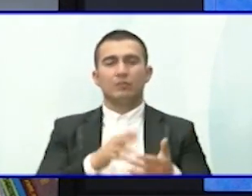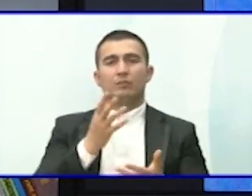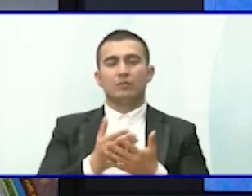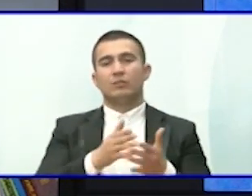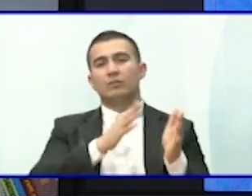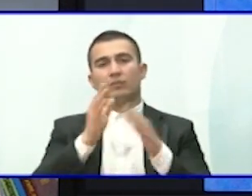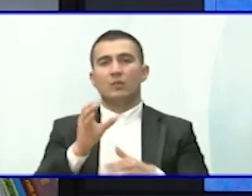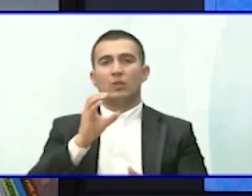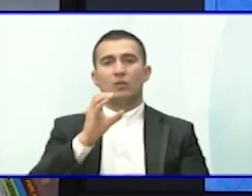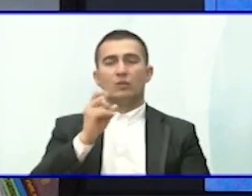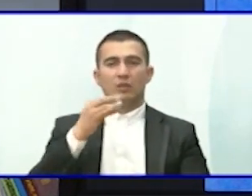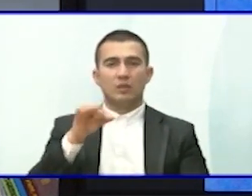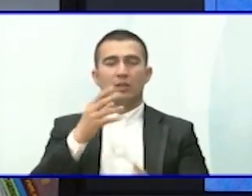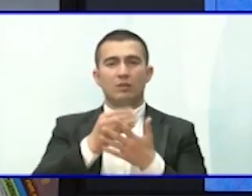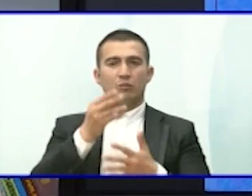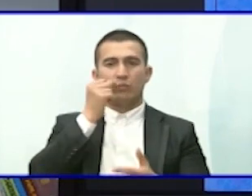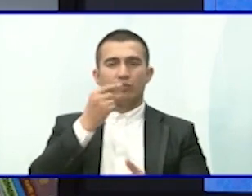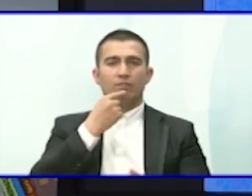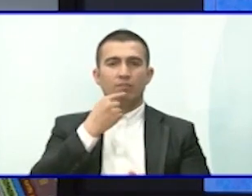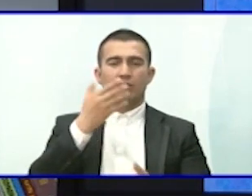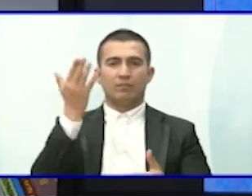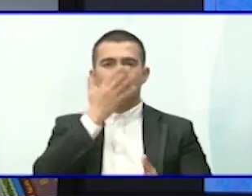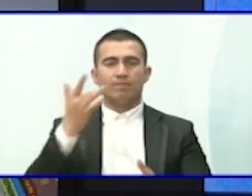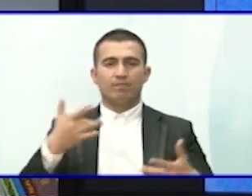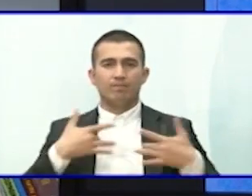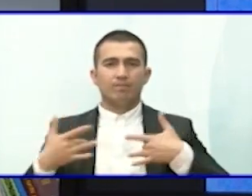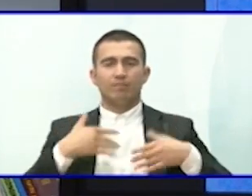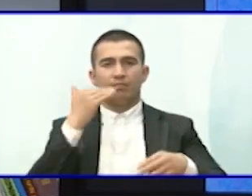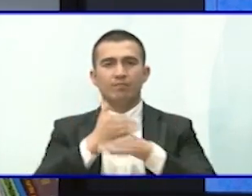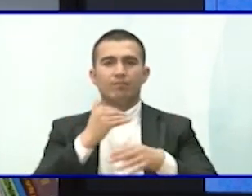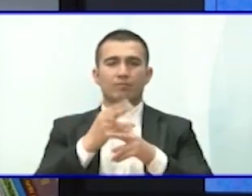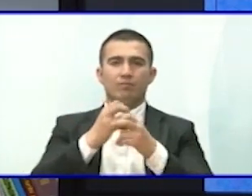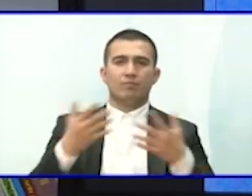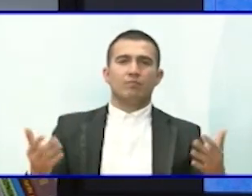существительном мужского рода актер кино фильм сценария